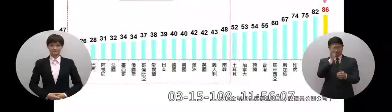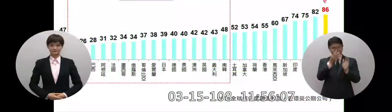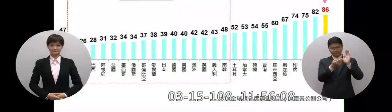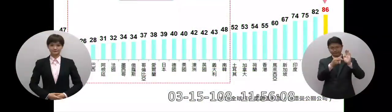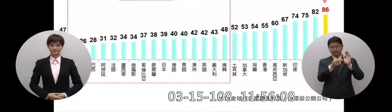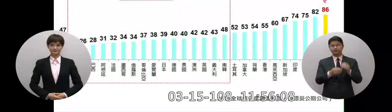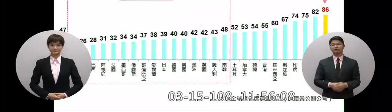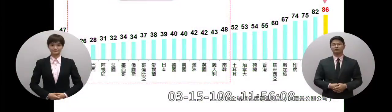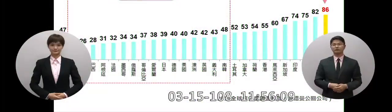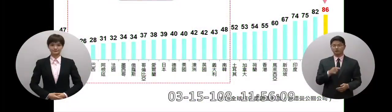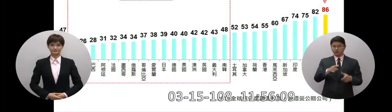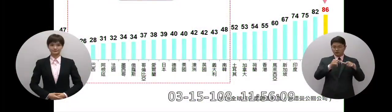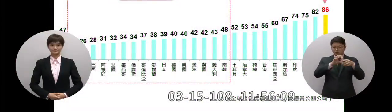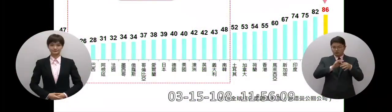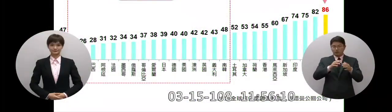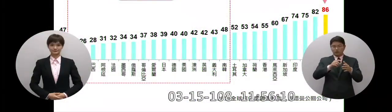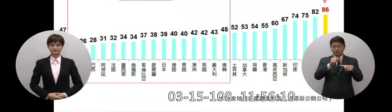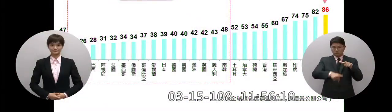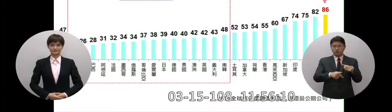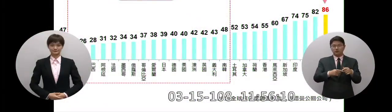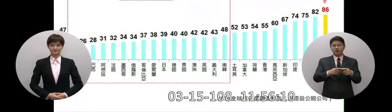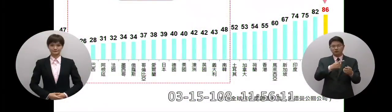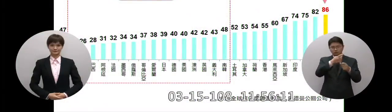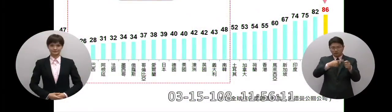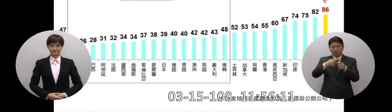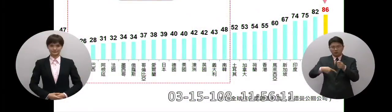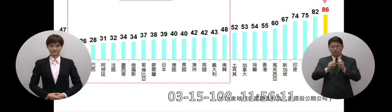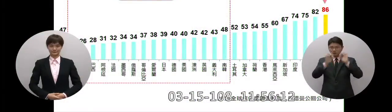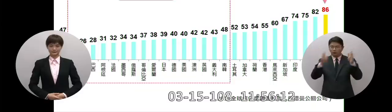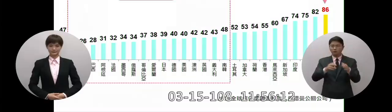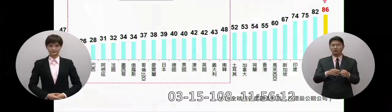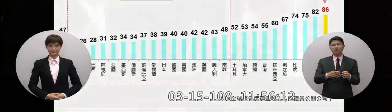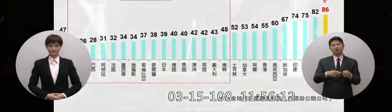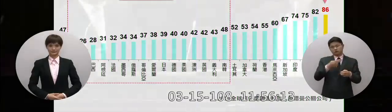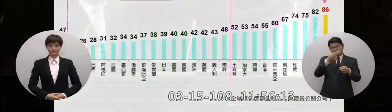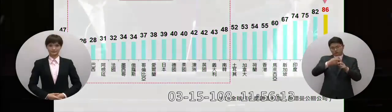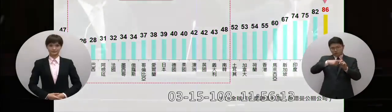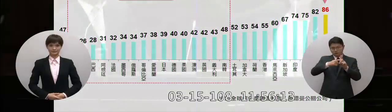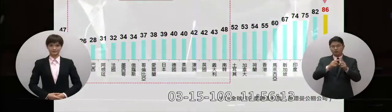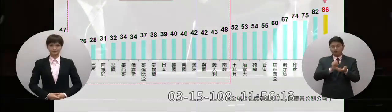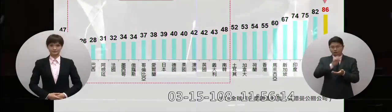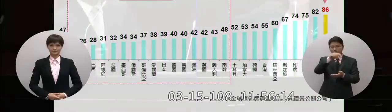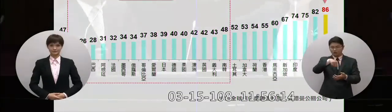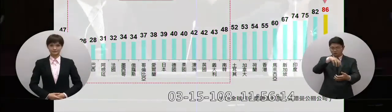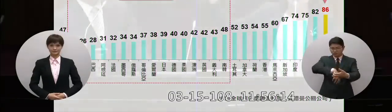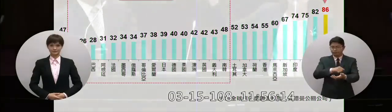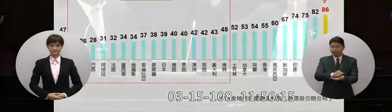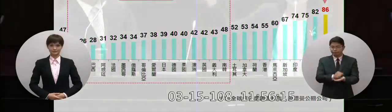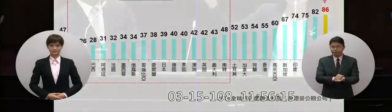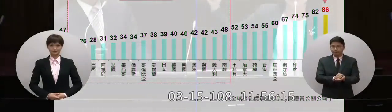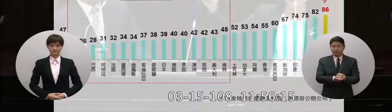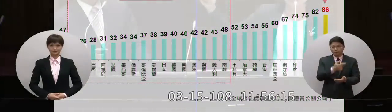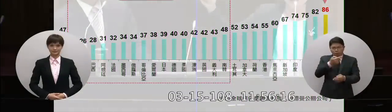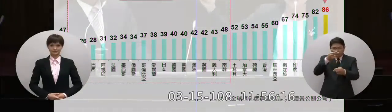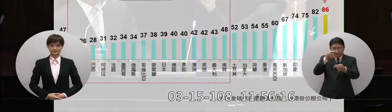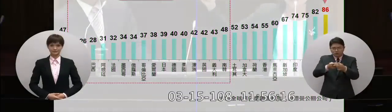这是艾德曼公关公司每年都会公布的全球信任度调查报告。在这个调查报告里面，最受